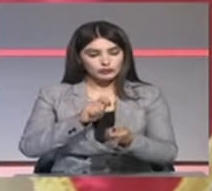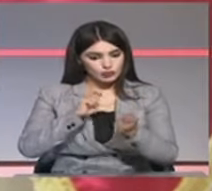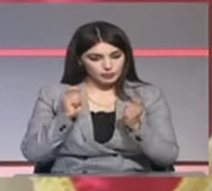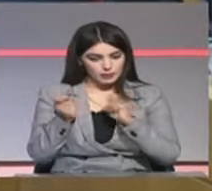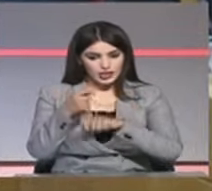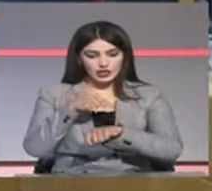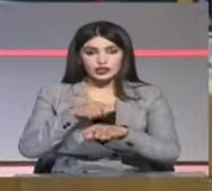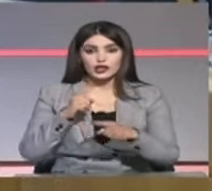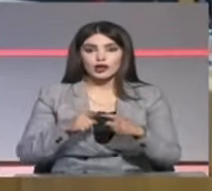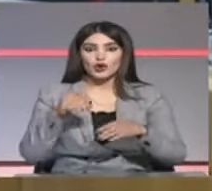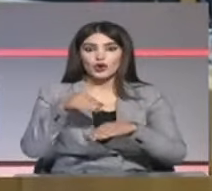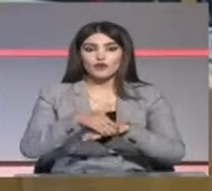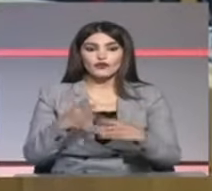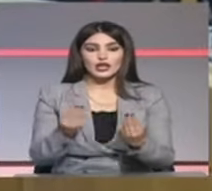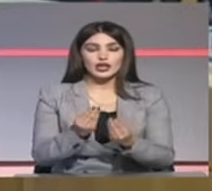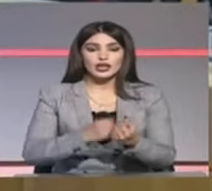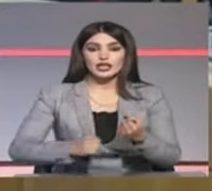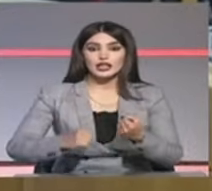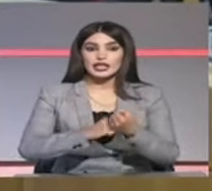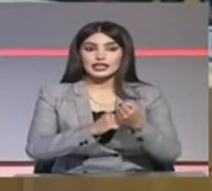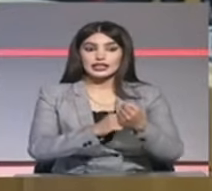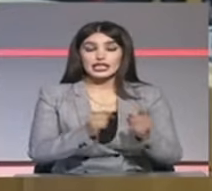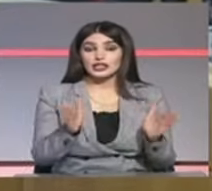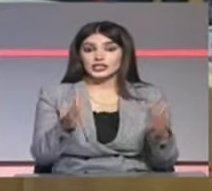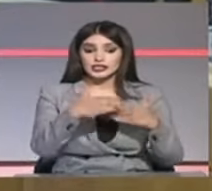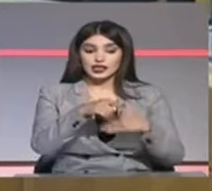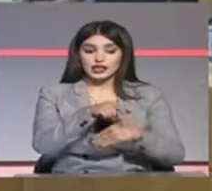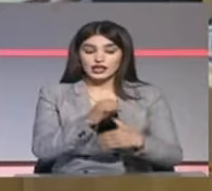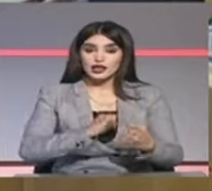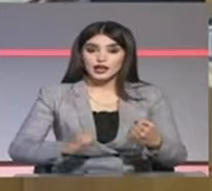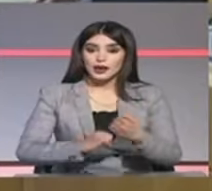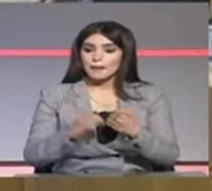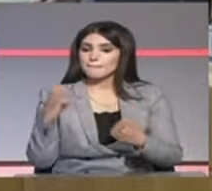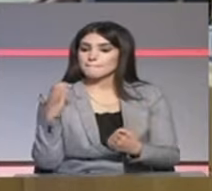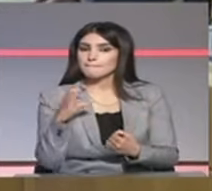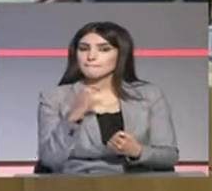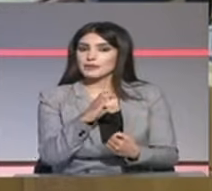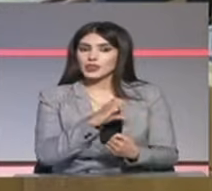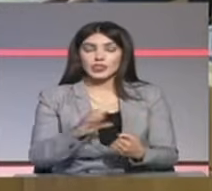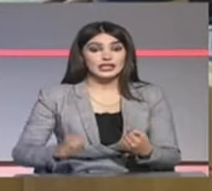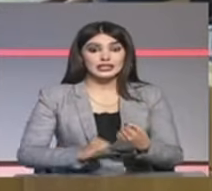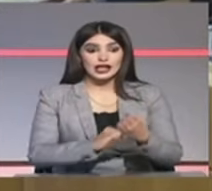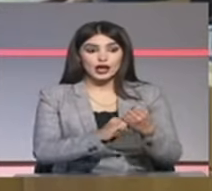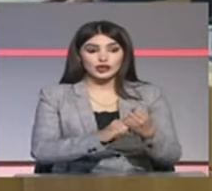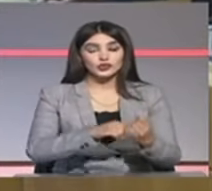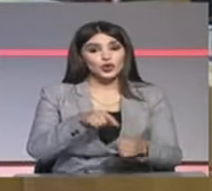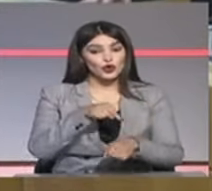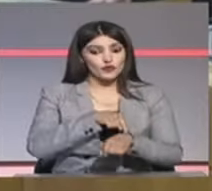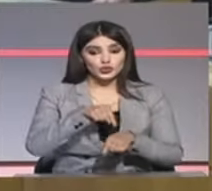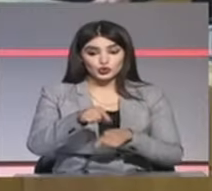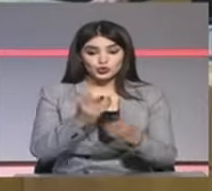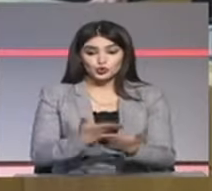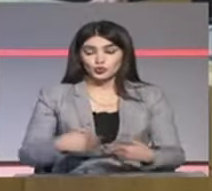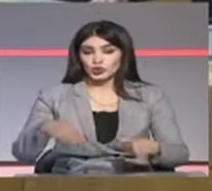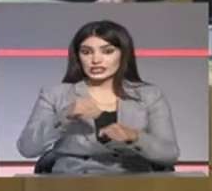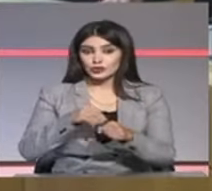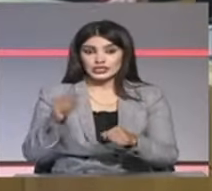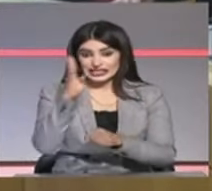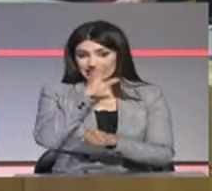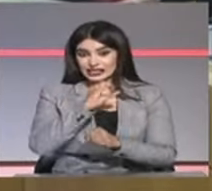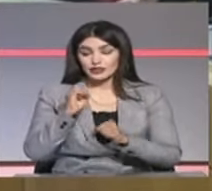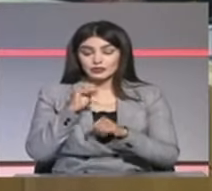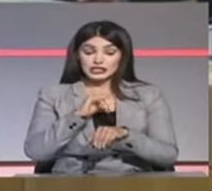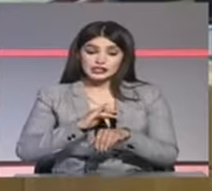ورسائل لاليه التضامن في شكل صندوق يمول بتبرعات توعيه وهذا في ظرفيه اقتصاديه صعبه